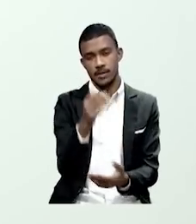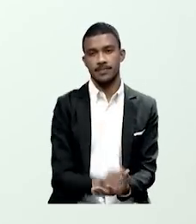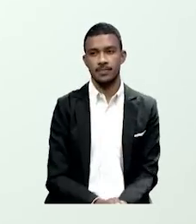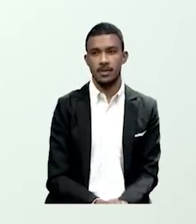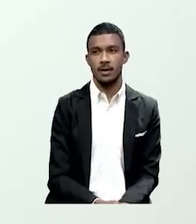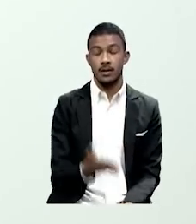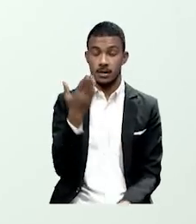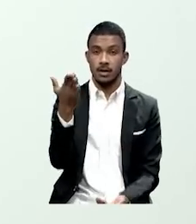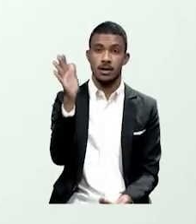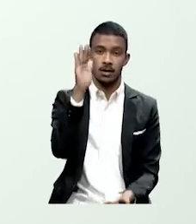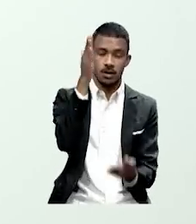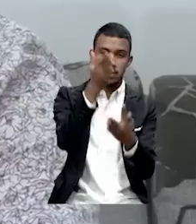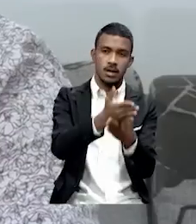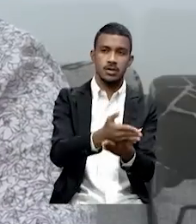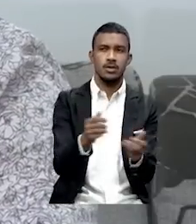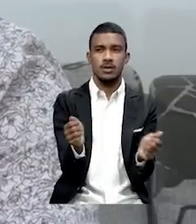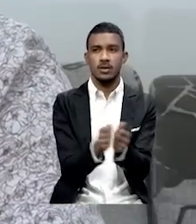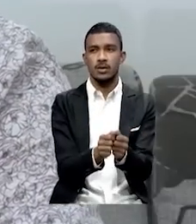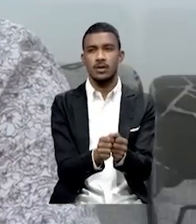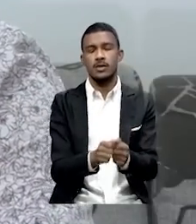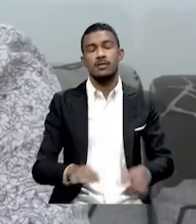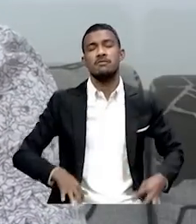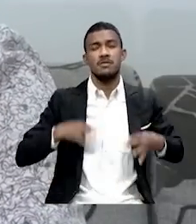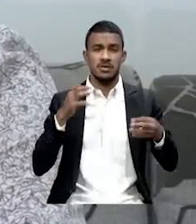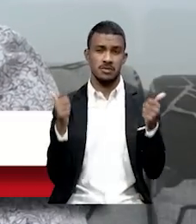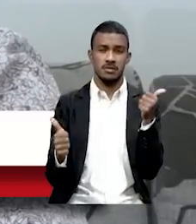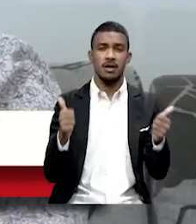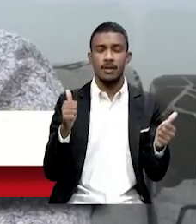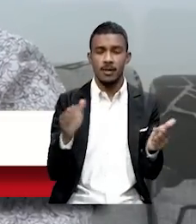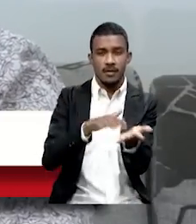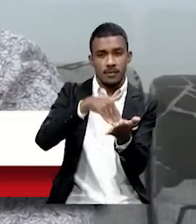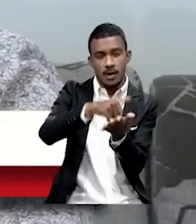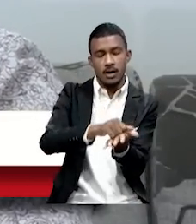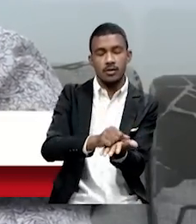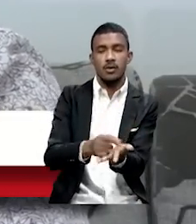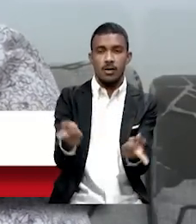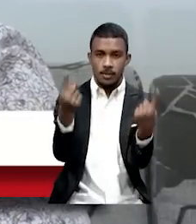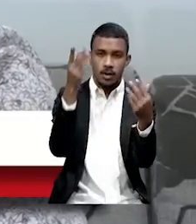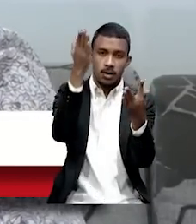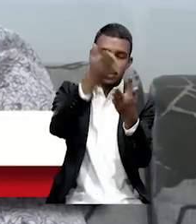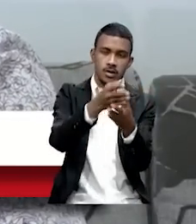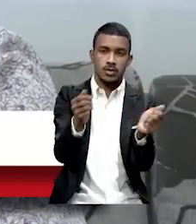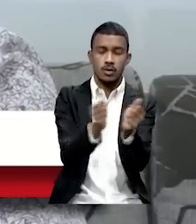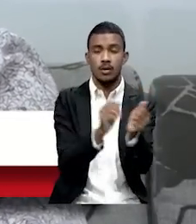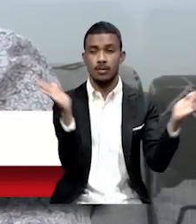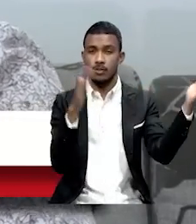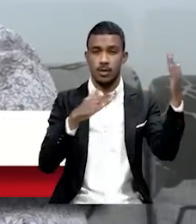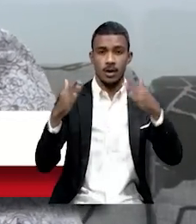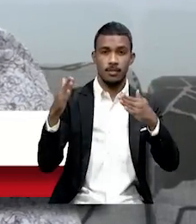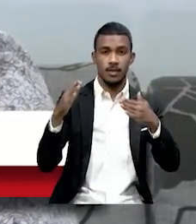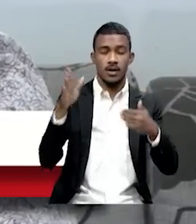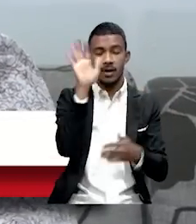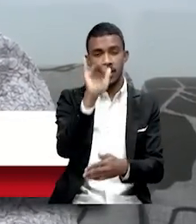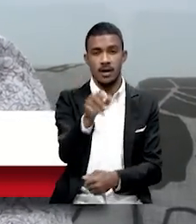tama con isana bebe que la dun dia, que? Nia é um momento tama o problema, quando baixa